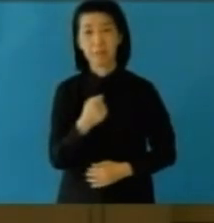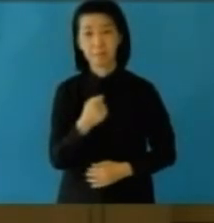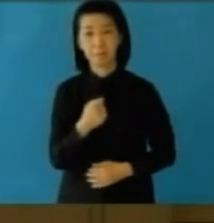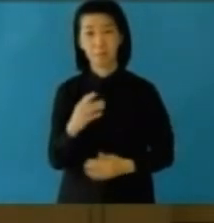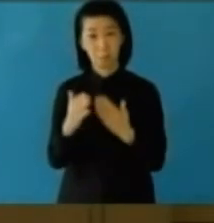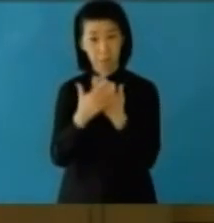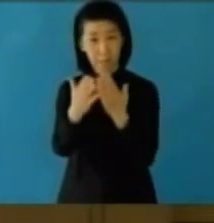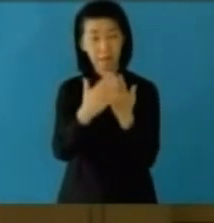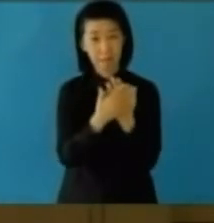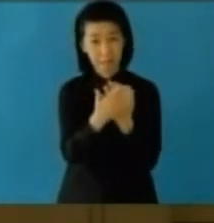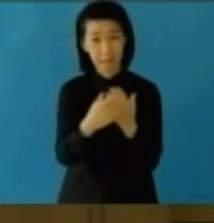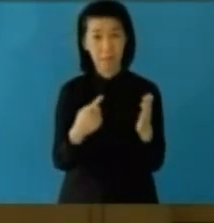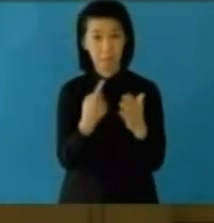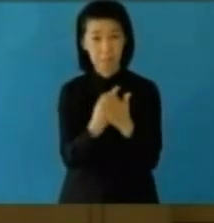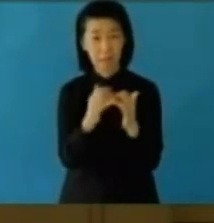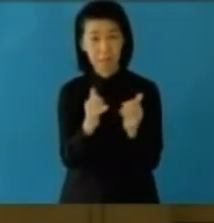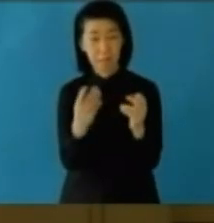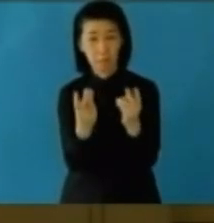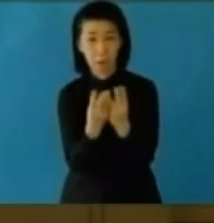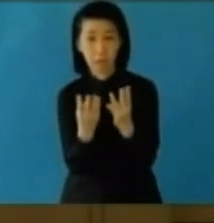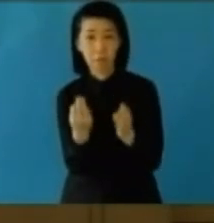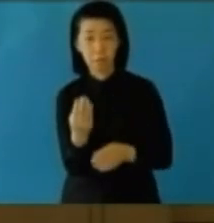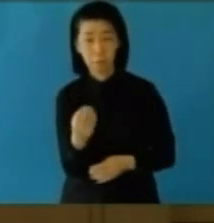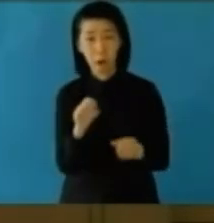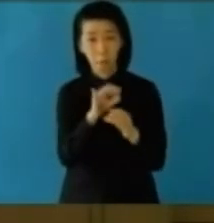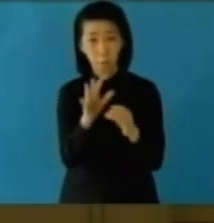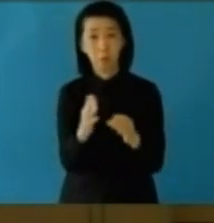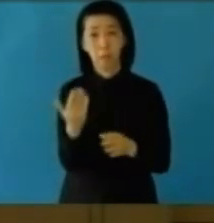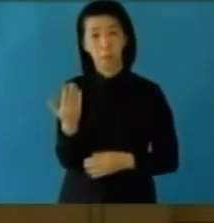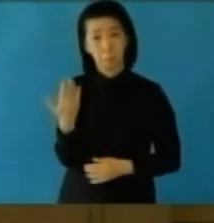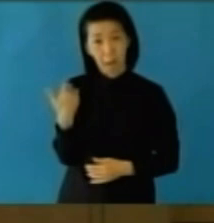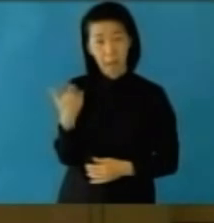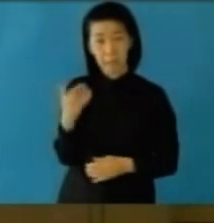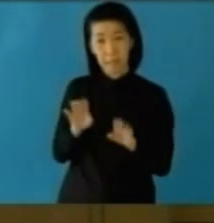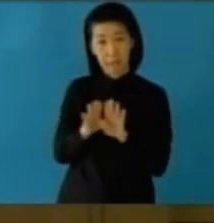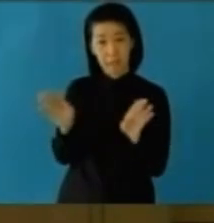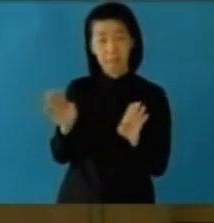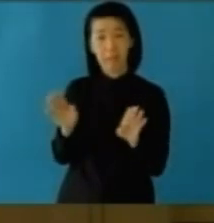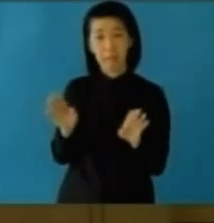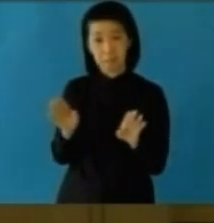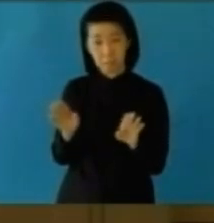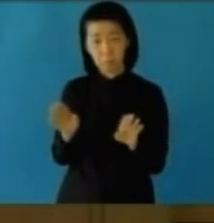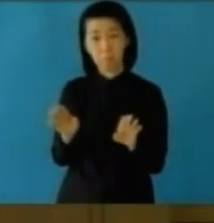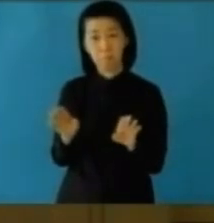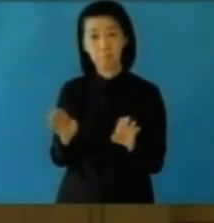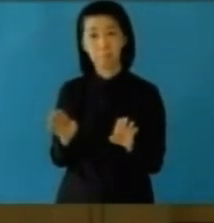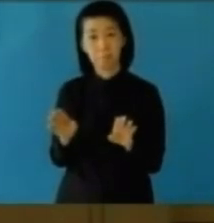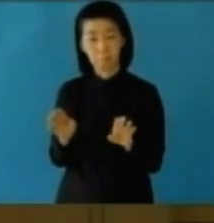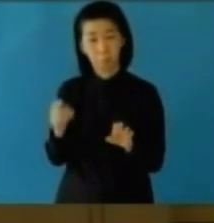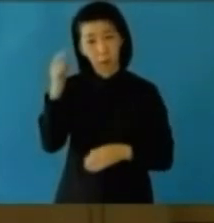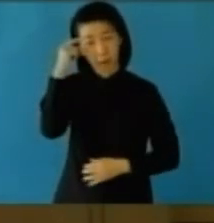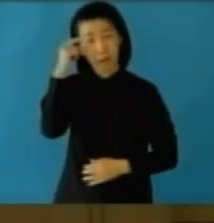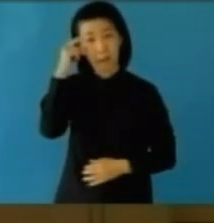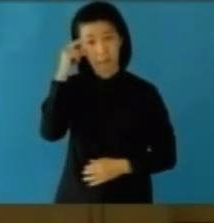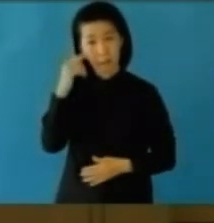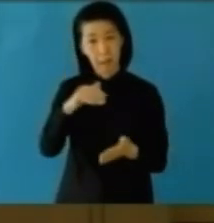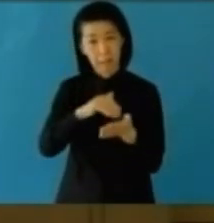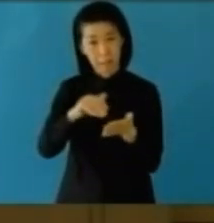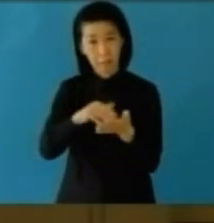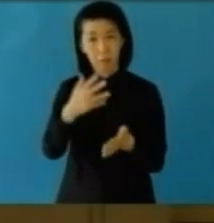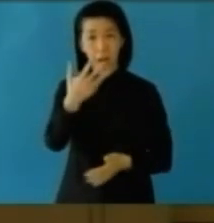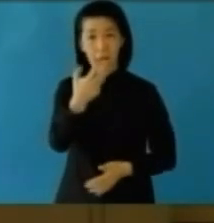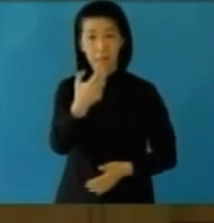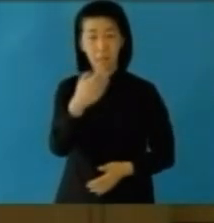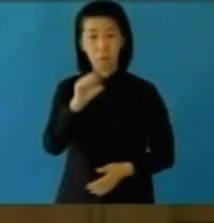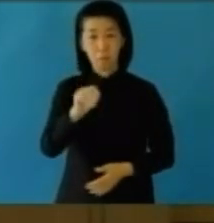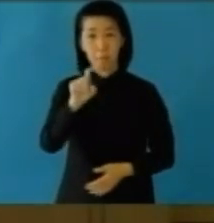大会の参加者数については、コロナ禍以前に開催された戦災県の実績を踏まえ約80万人を